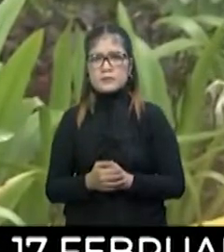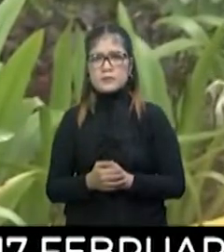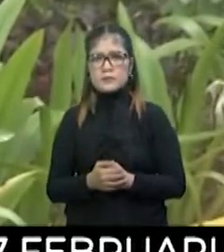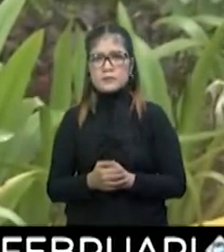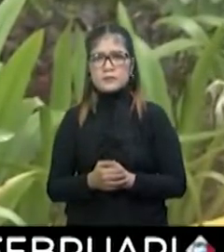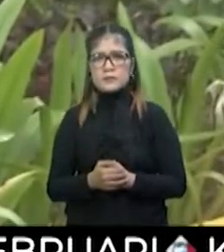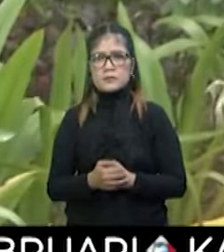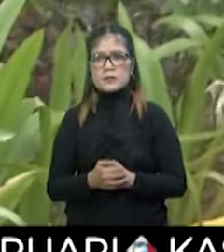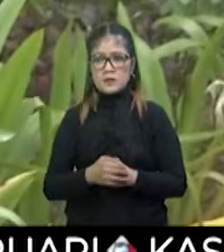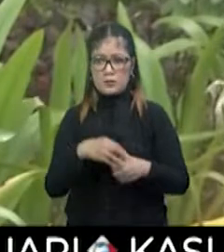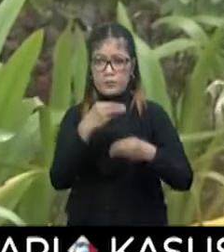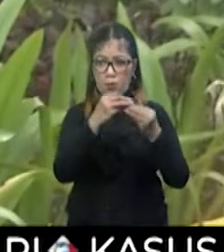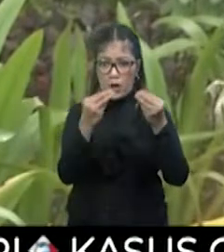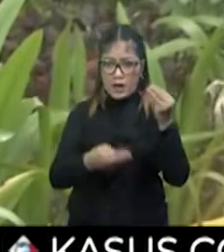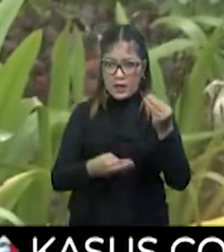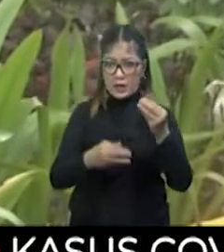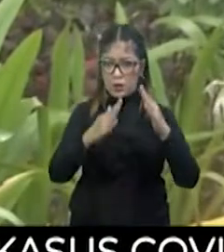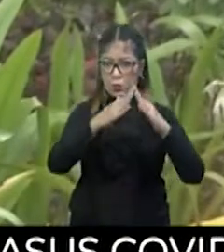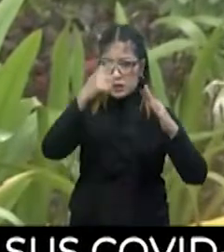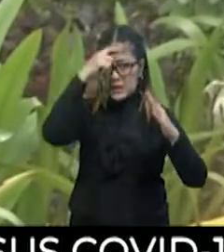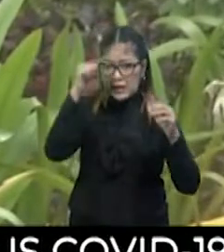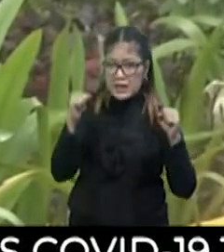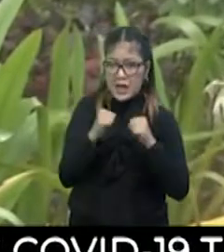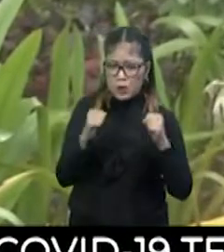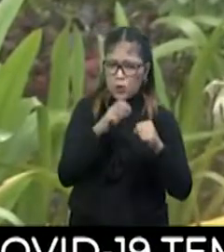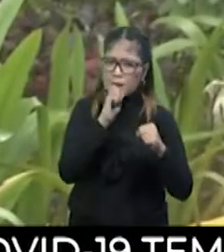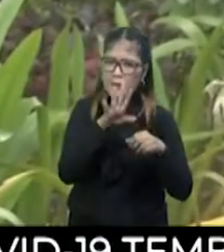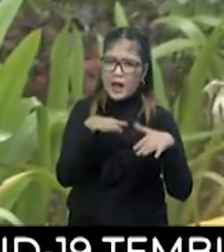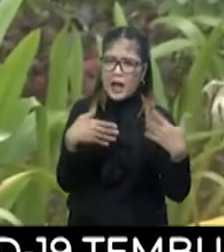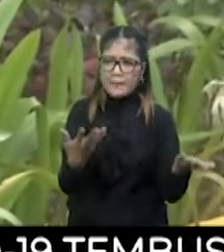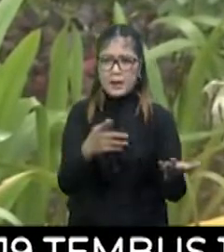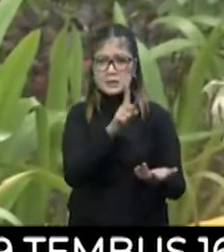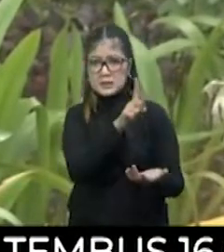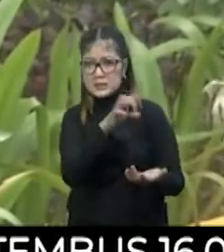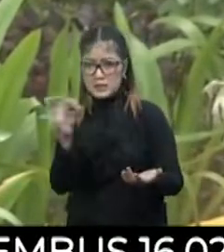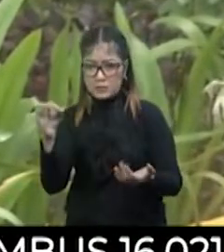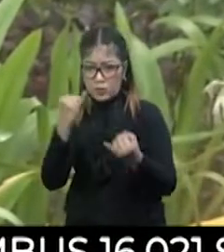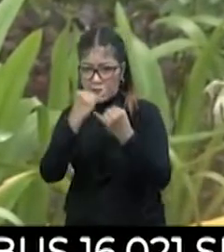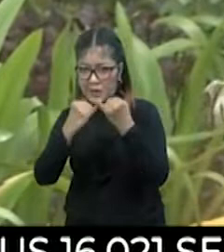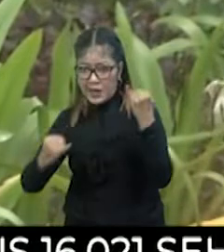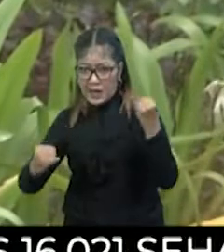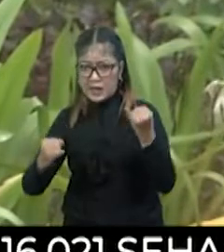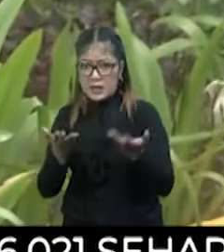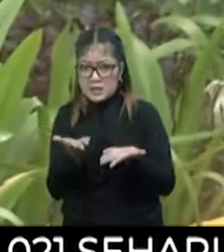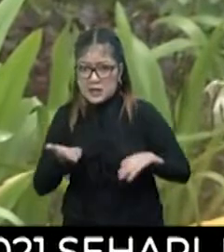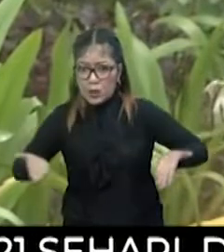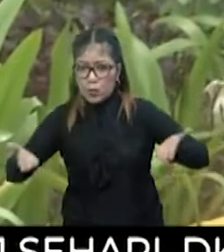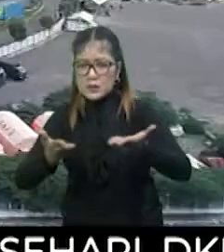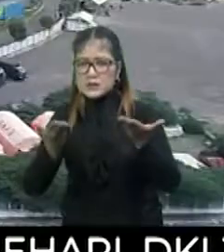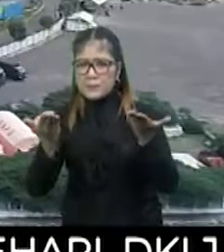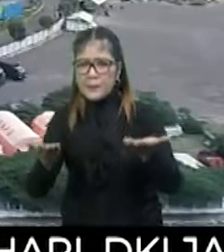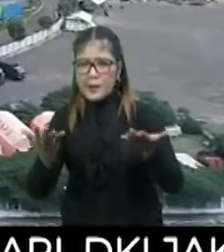ini menyampaikan bahwa dalam sepekan terakhir ini, rata-rata untuk pasien yang masuk ke Rumah Sakit Darurat Wisma Atlet, perharinya ada